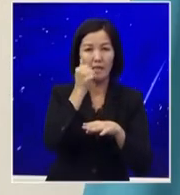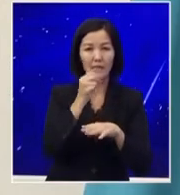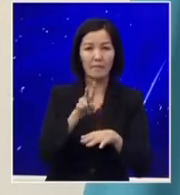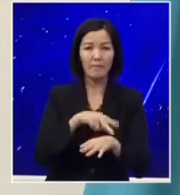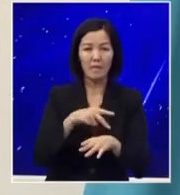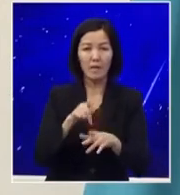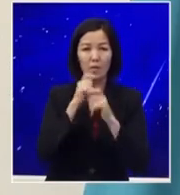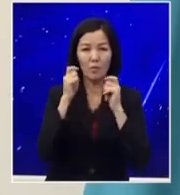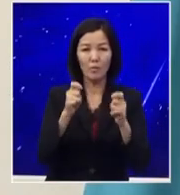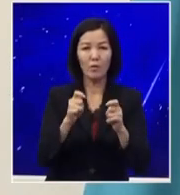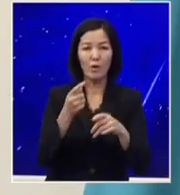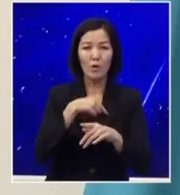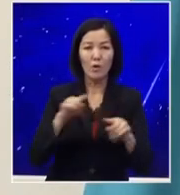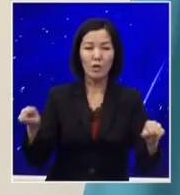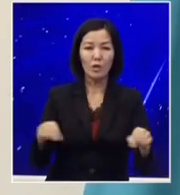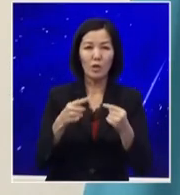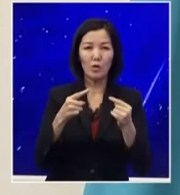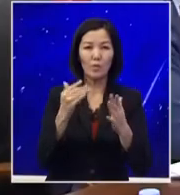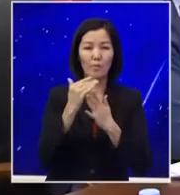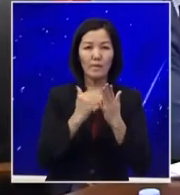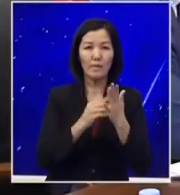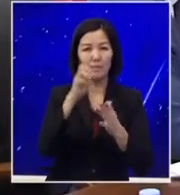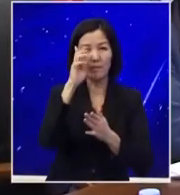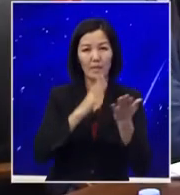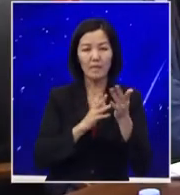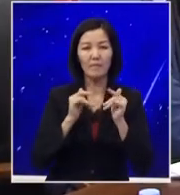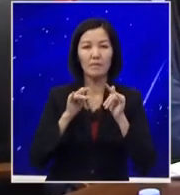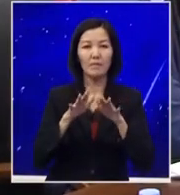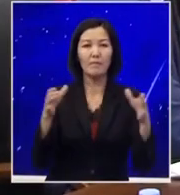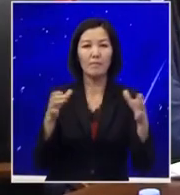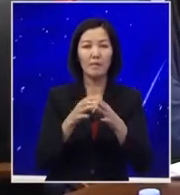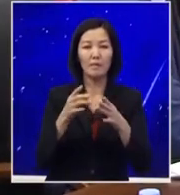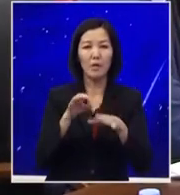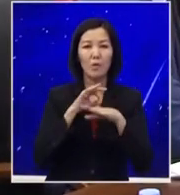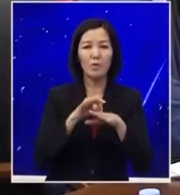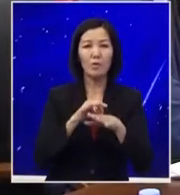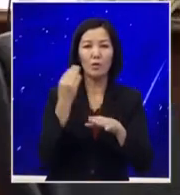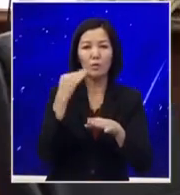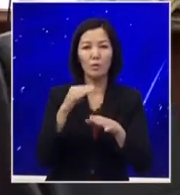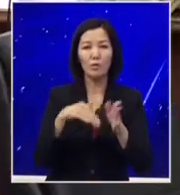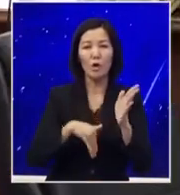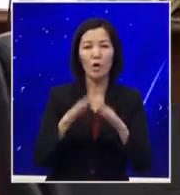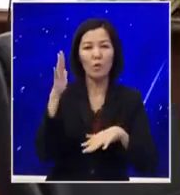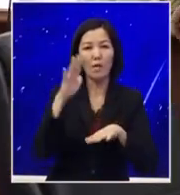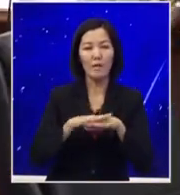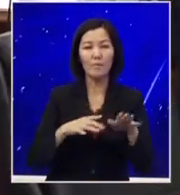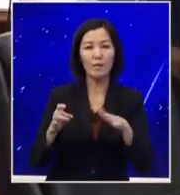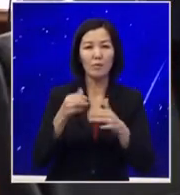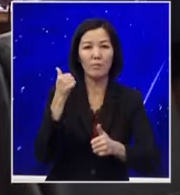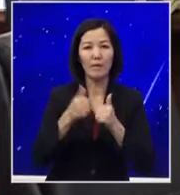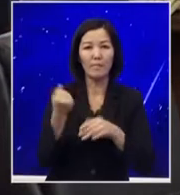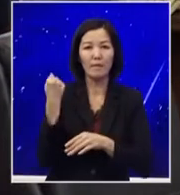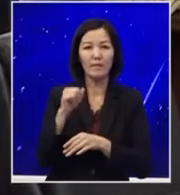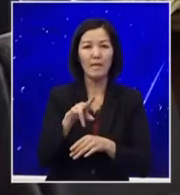тақты. Рухани жаңғыру бағдарламасы аясында мемлекеттік қызмет істері агенттігінің бастамасымен өткізілген үздік ауыл әкімі республикалық